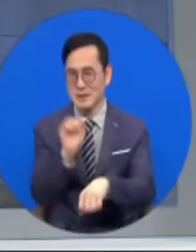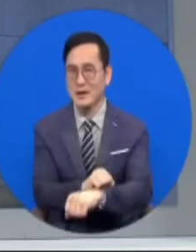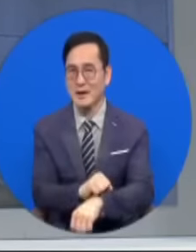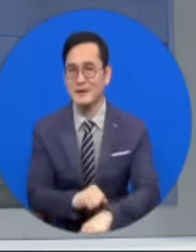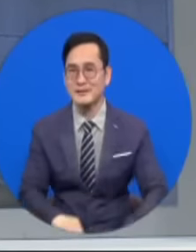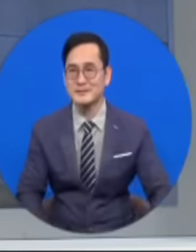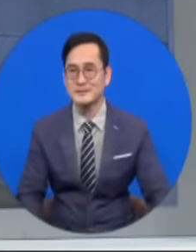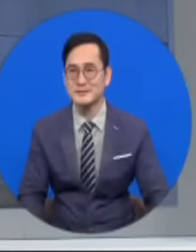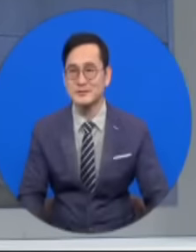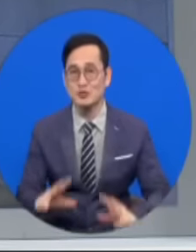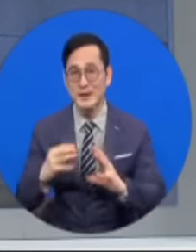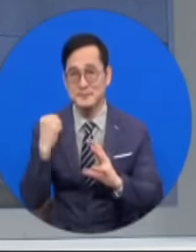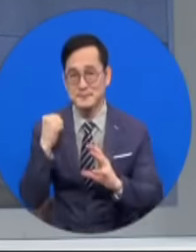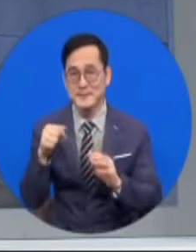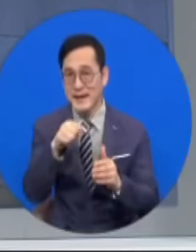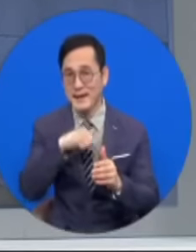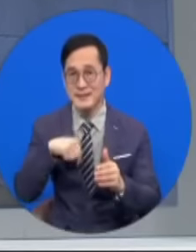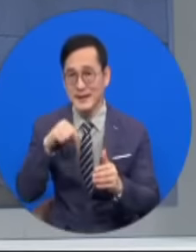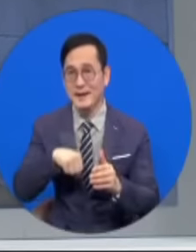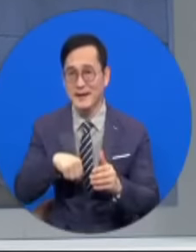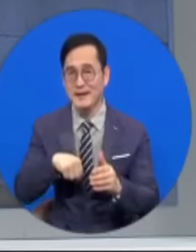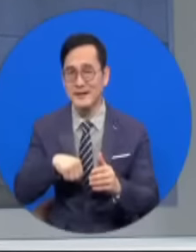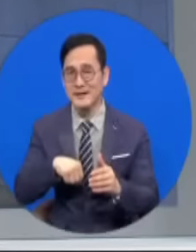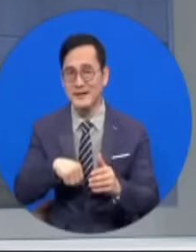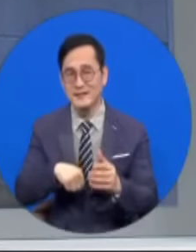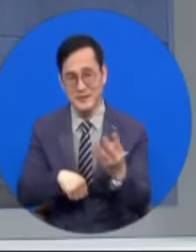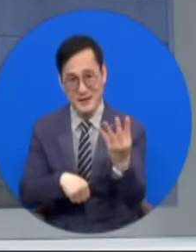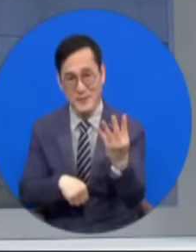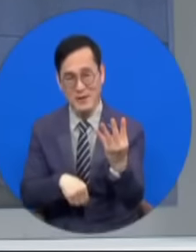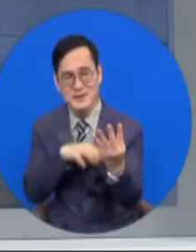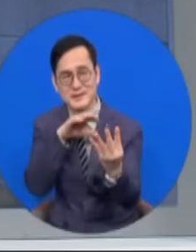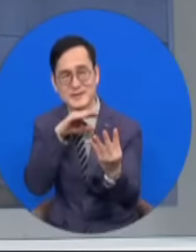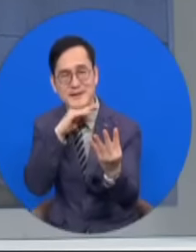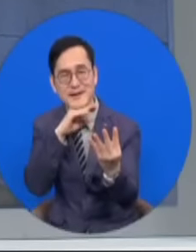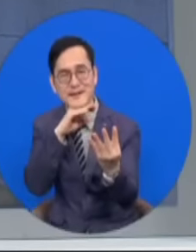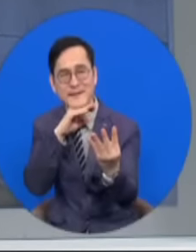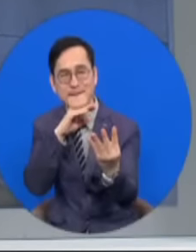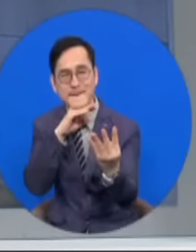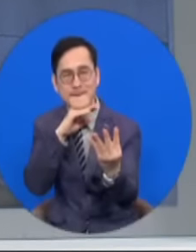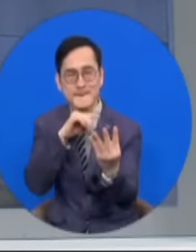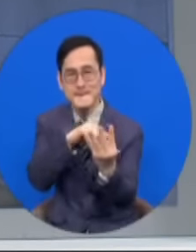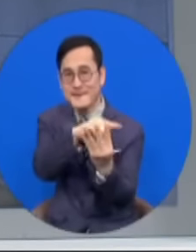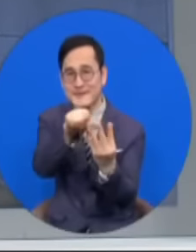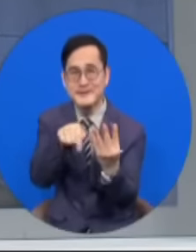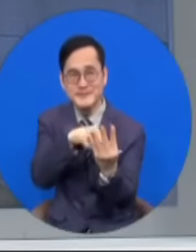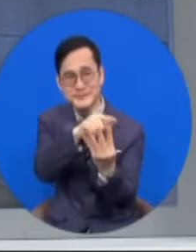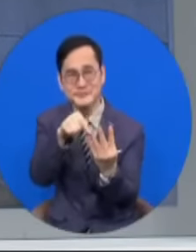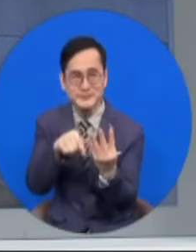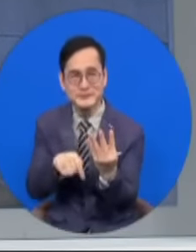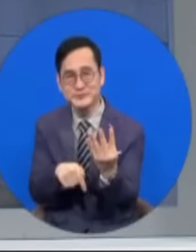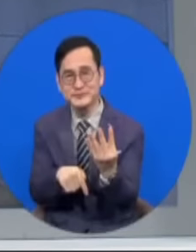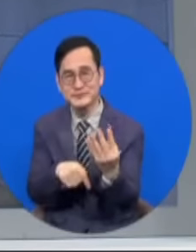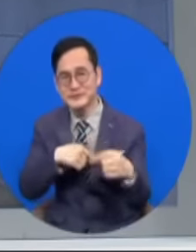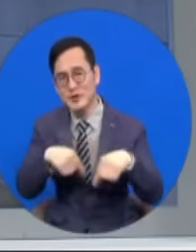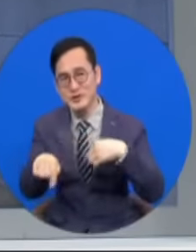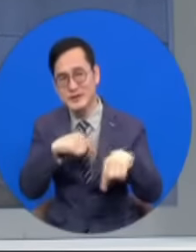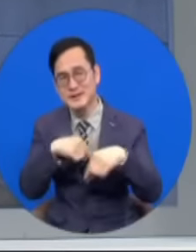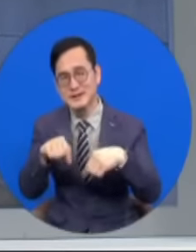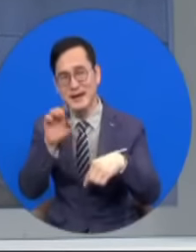사이에서는 내분 모두에게 상당한 기대감을 또 걸고 있는 어 큰 정치인들로 표현이 되고